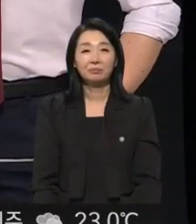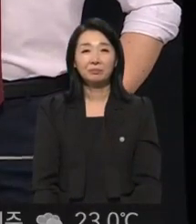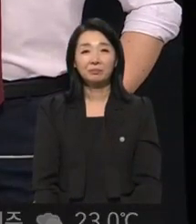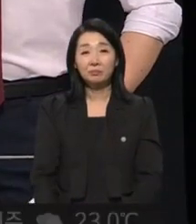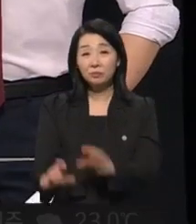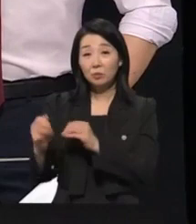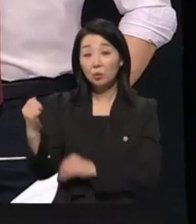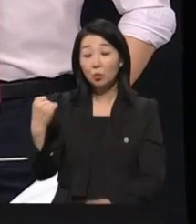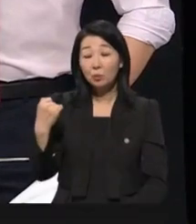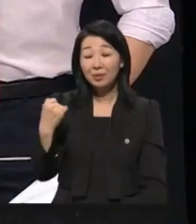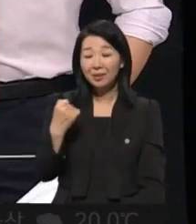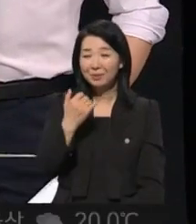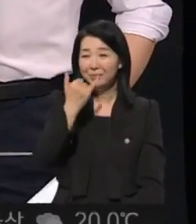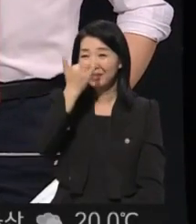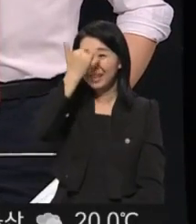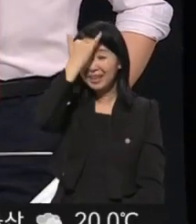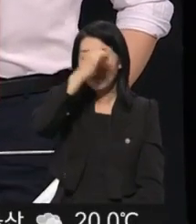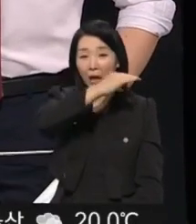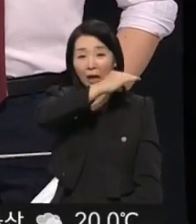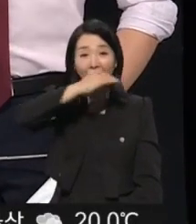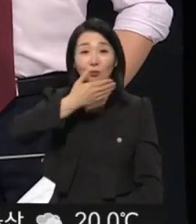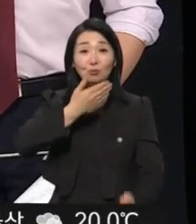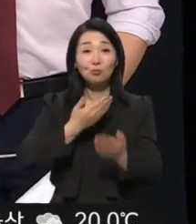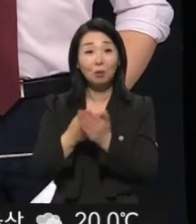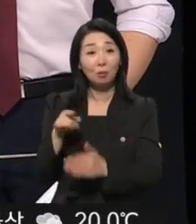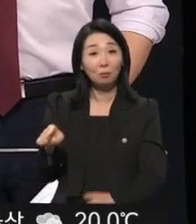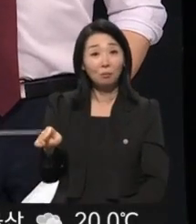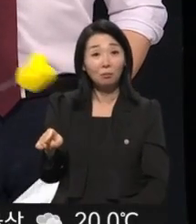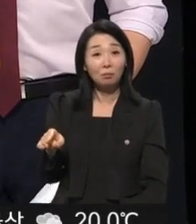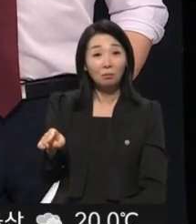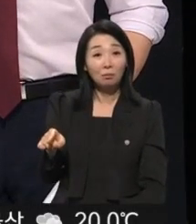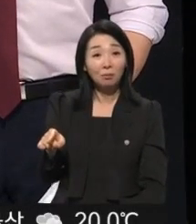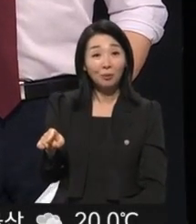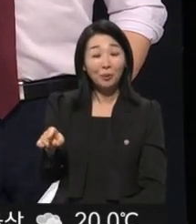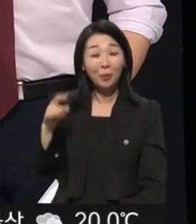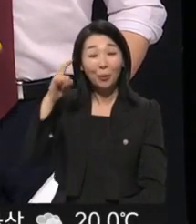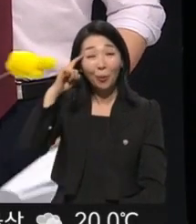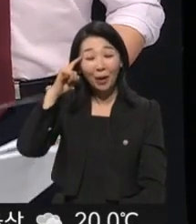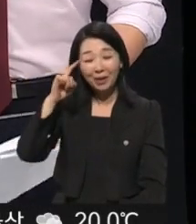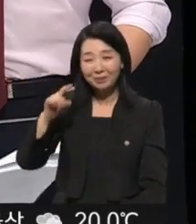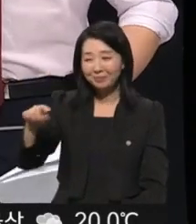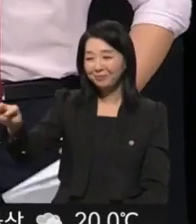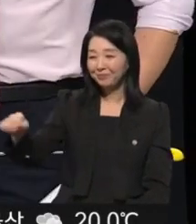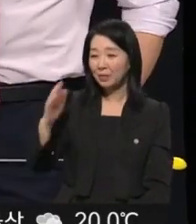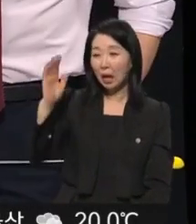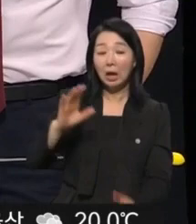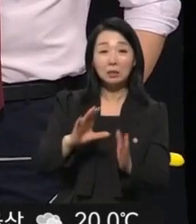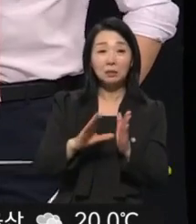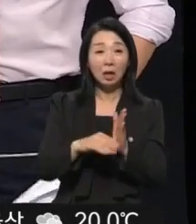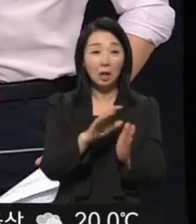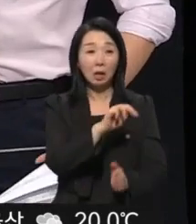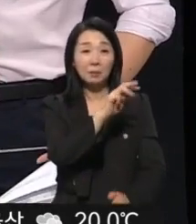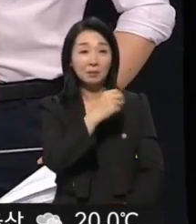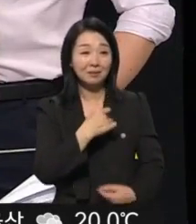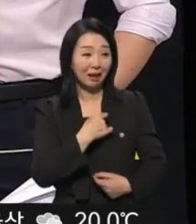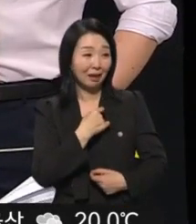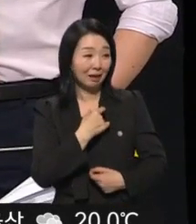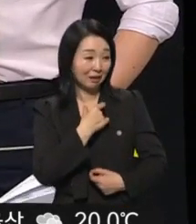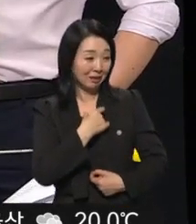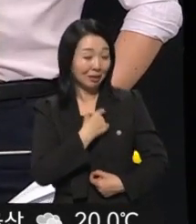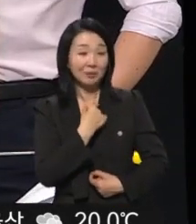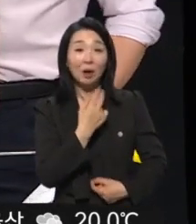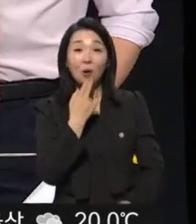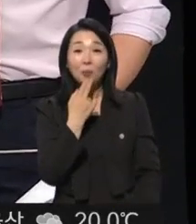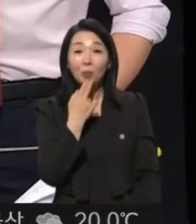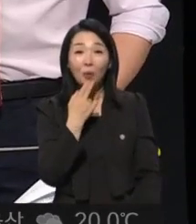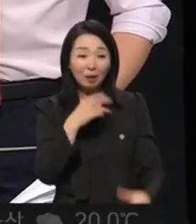국민의힘 사실 격식과 예의를 중요시하는 편이죠. 이 도어스태핑에서 MBC 기자의 노타이의 삼선 슬리퍼